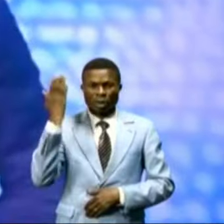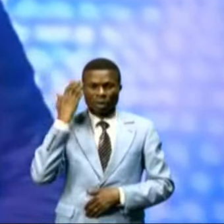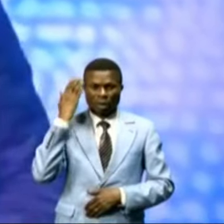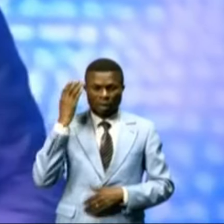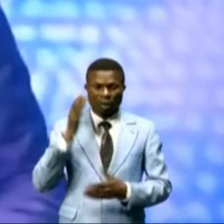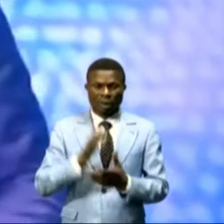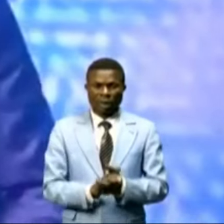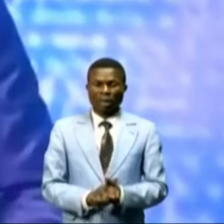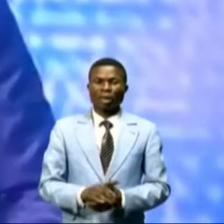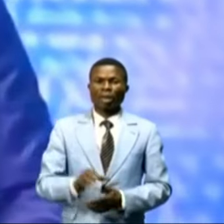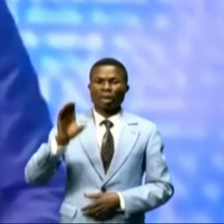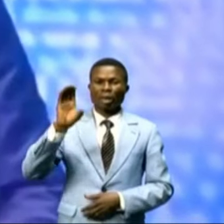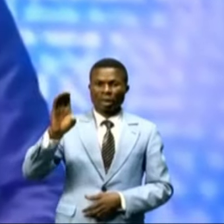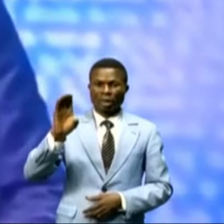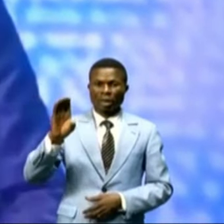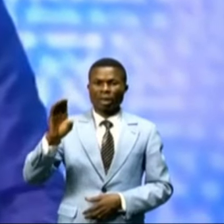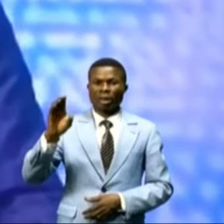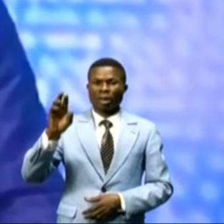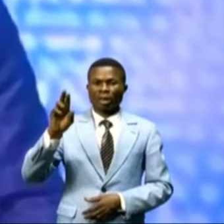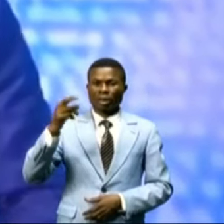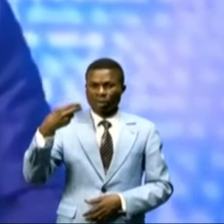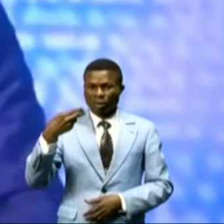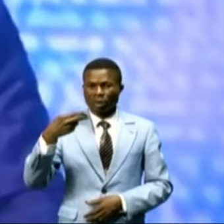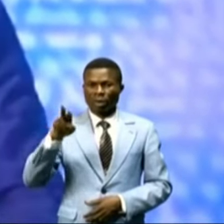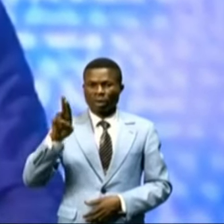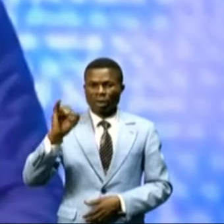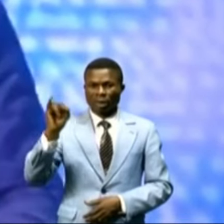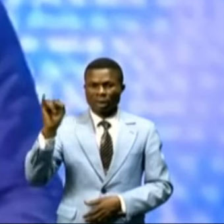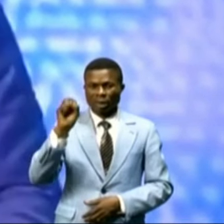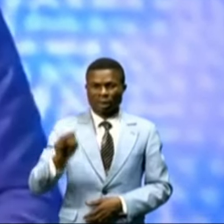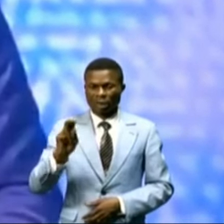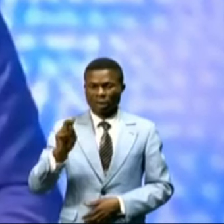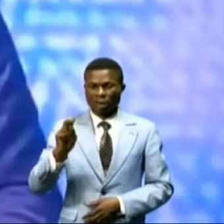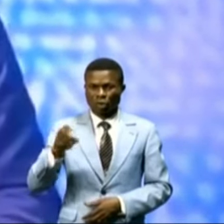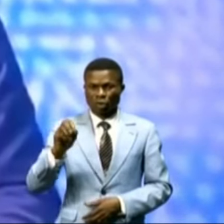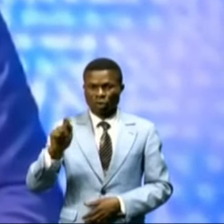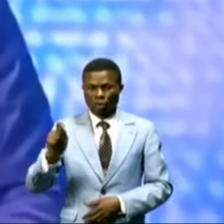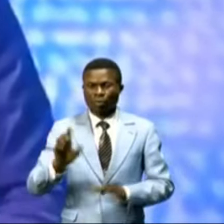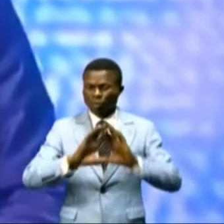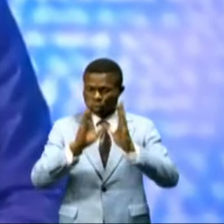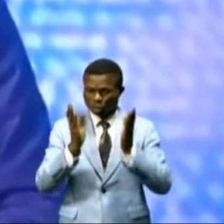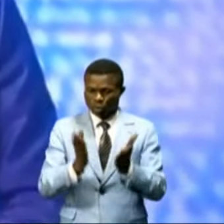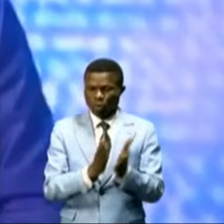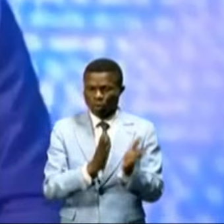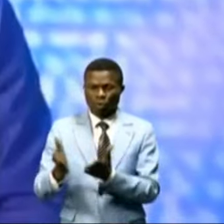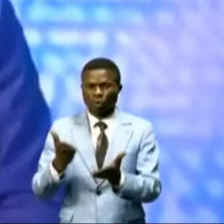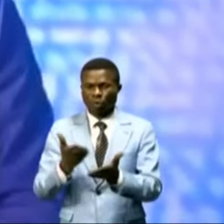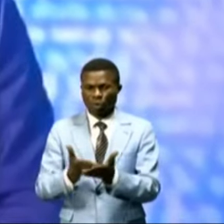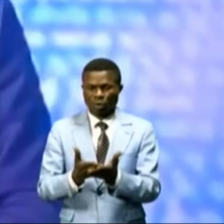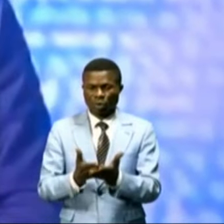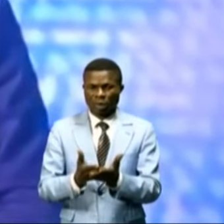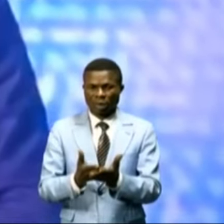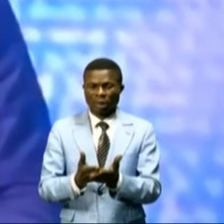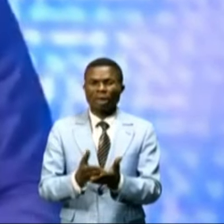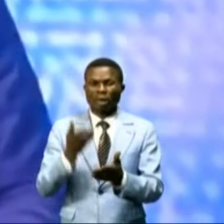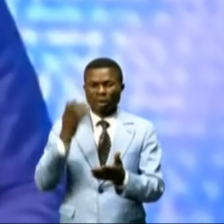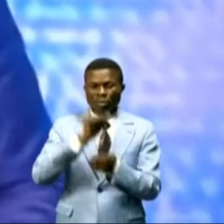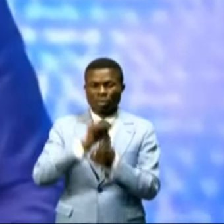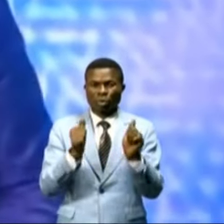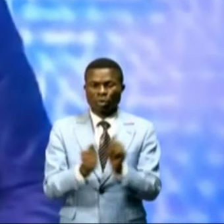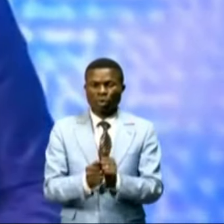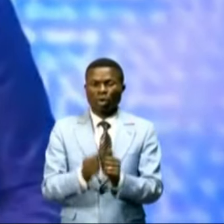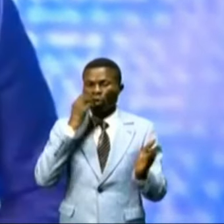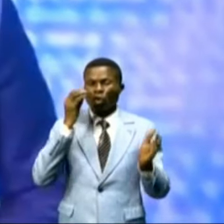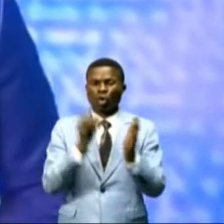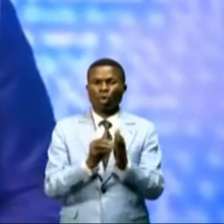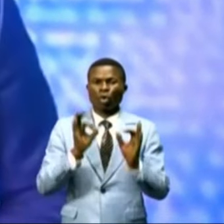Matata Christophe. Article 3 enfin, sont abrogées toutes les dispositions antérieures contraires à la présente